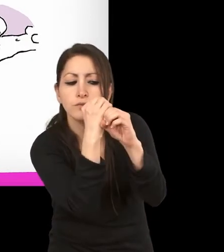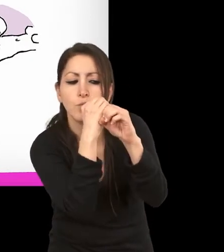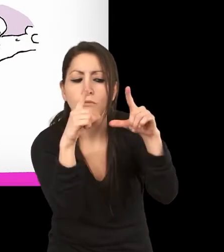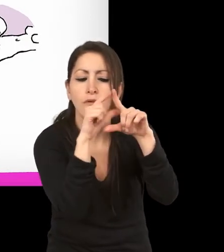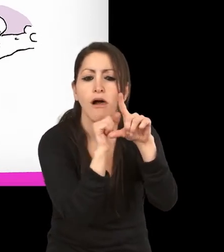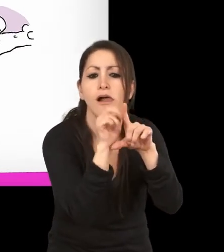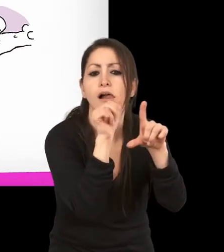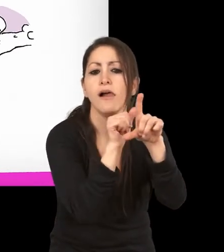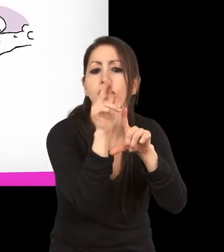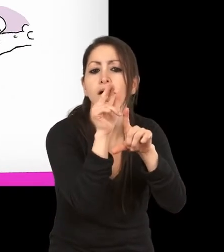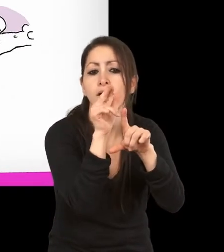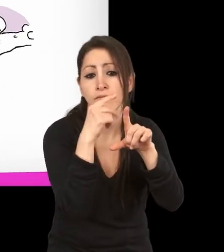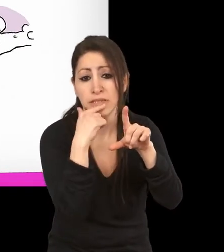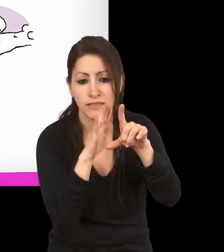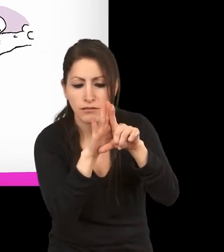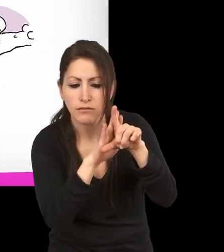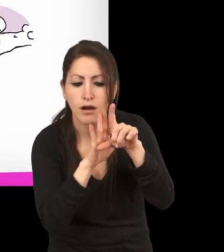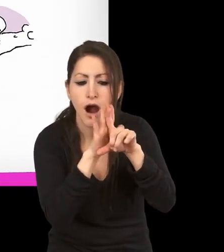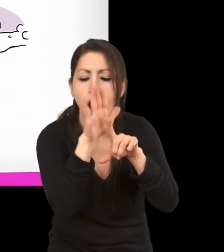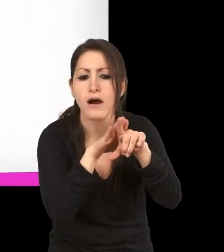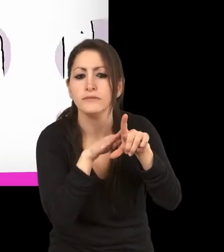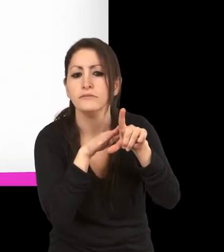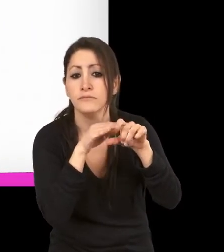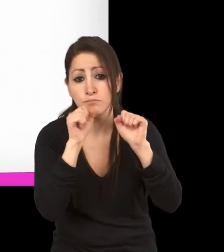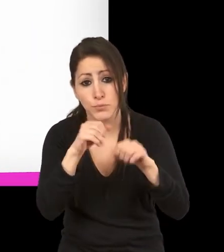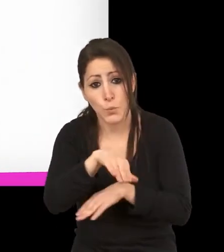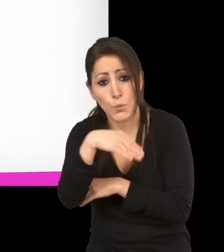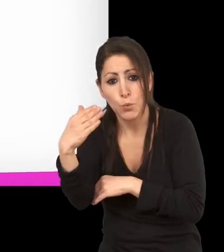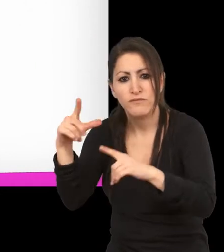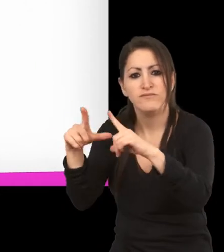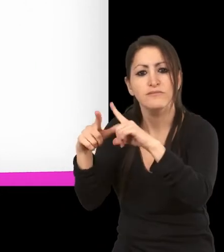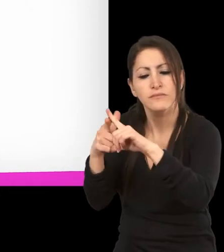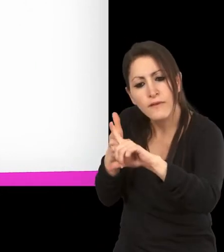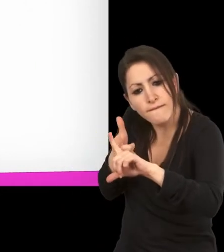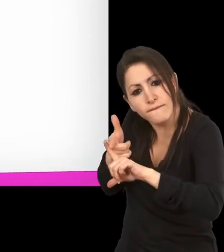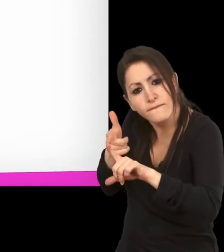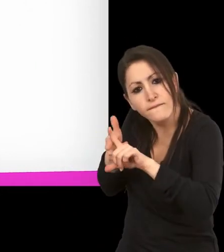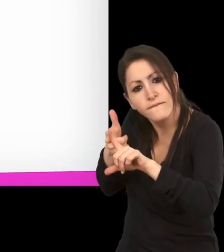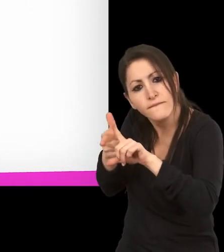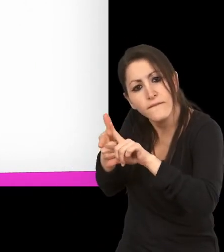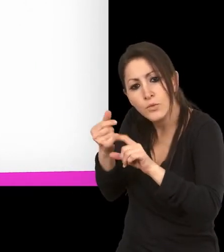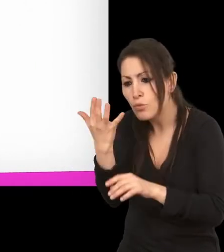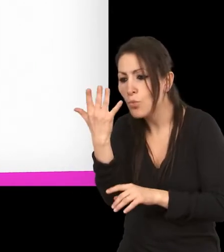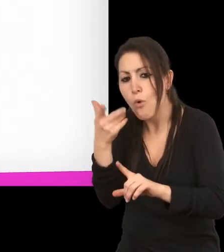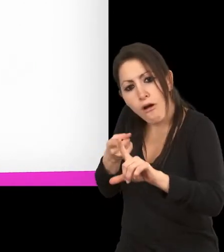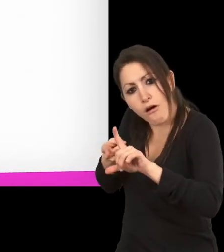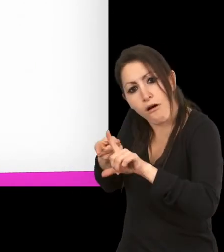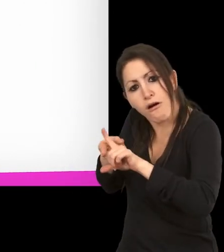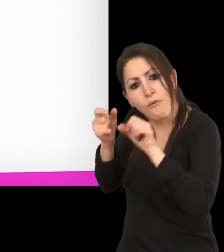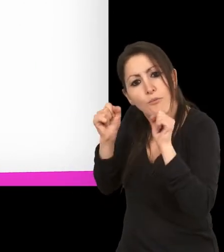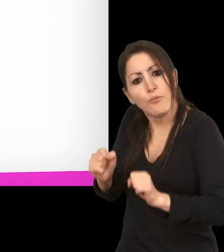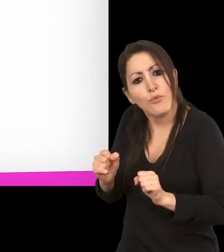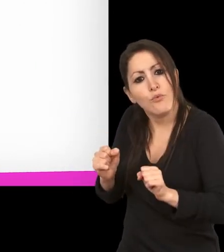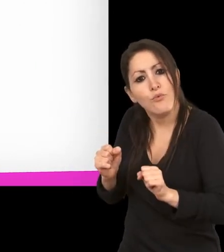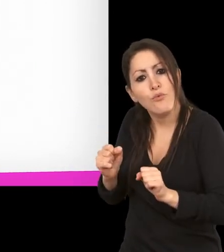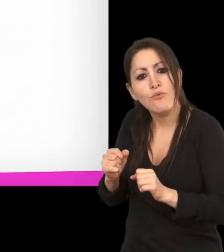ou cunilingus, c'est quand on caresse le sexe avec la bouche. On peut avoir un rapport sexuel avec pénétration vaginale. La pénétration peut se faire avec